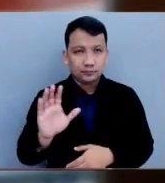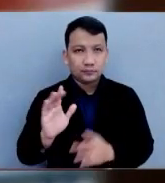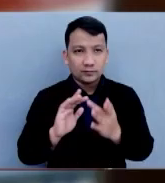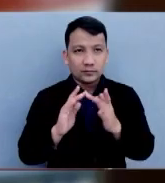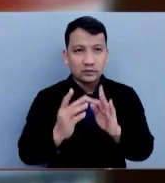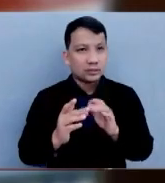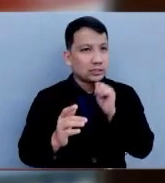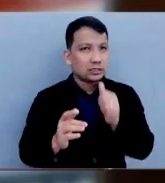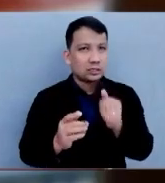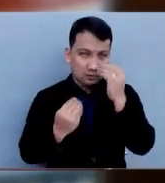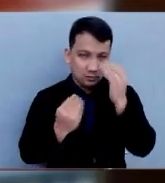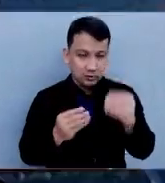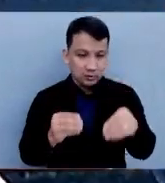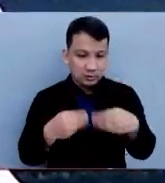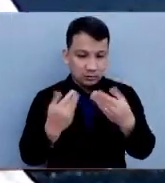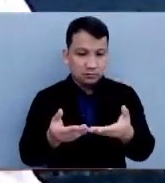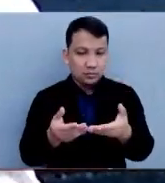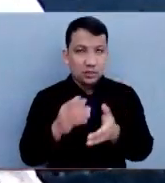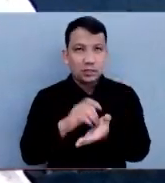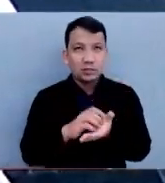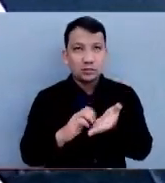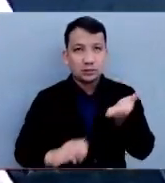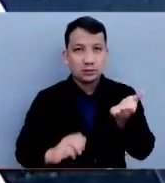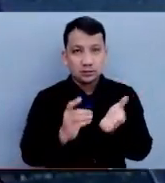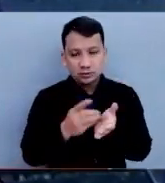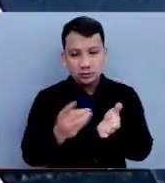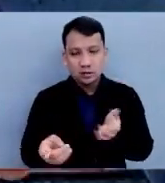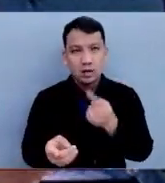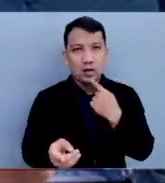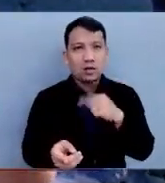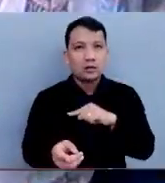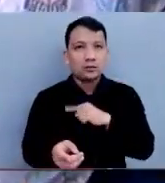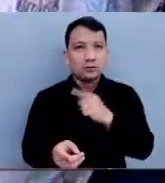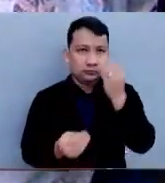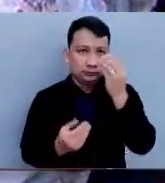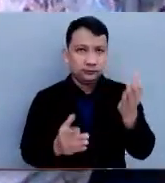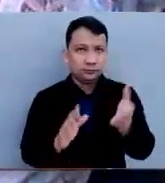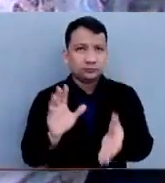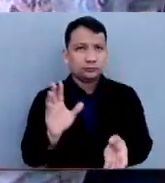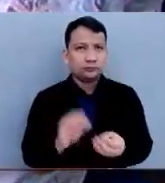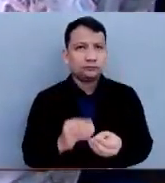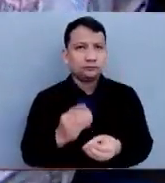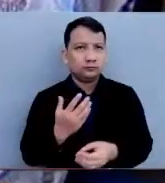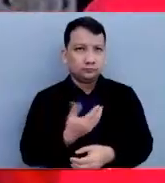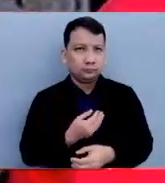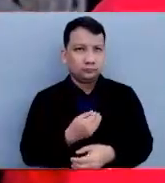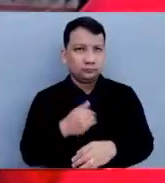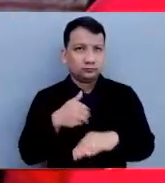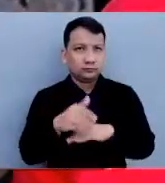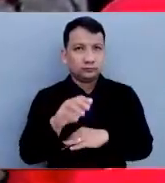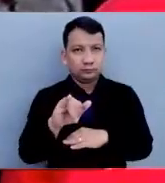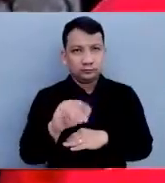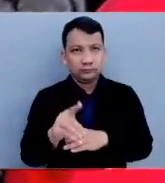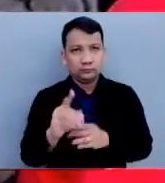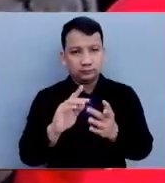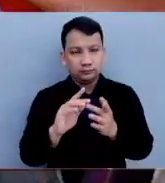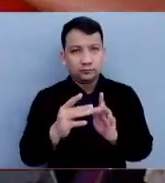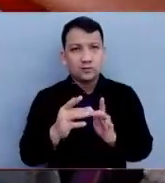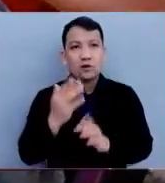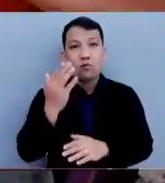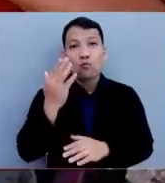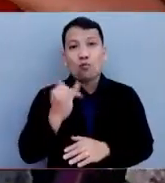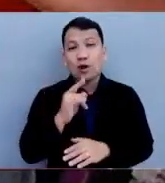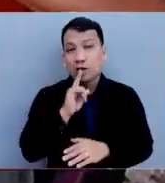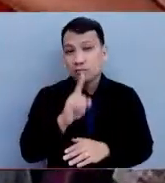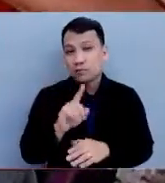hindi magbibigay ng diskwento. Ang ilang senior na nakausap namin, takot magpadala ng ID online dahil baka